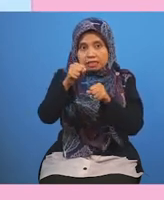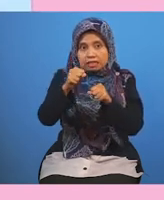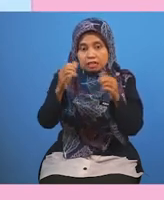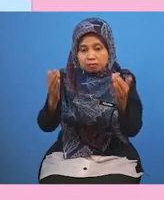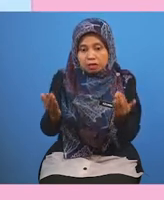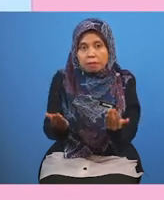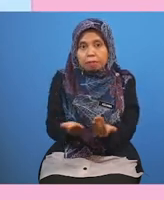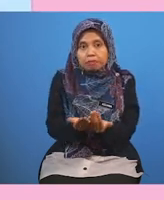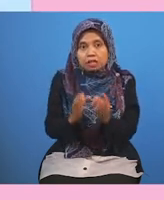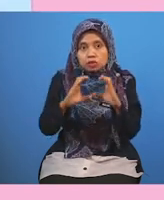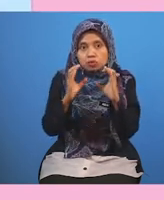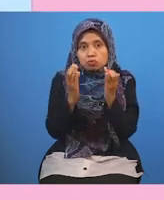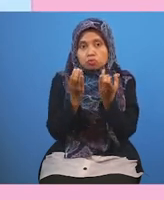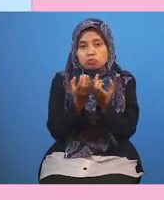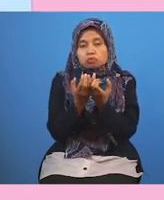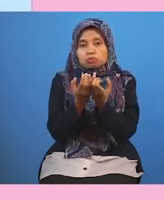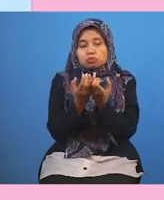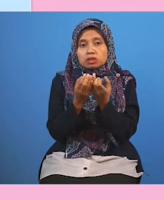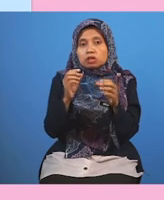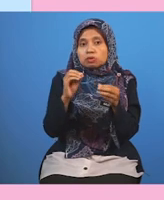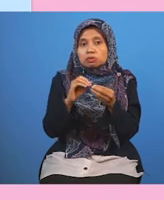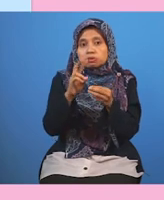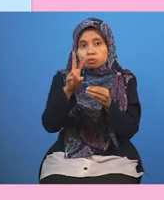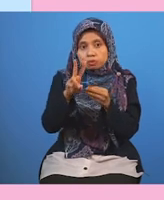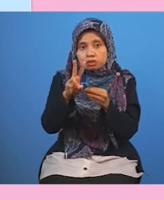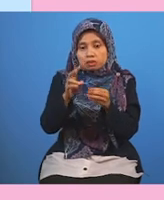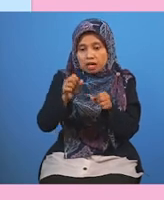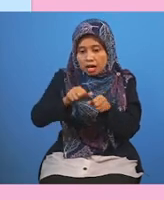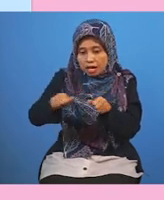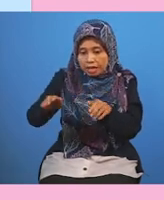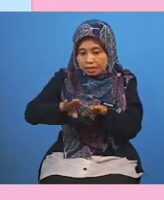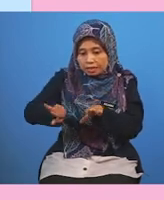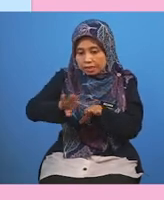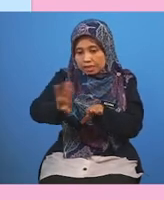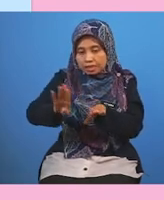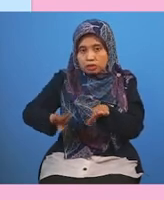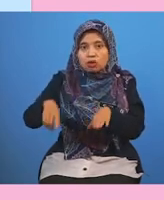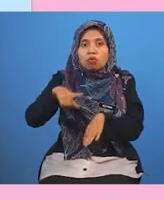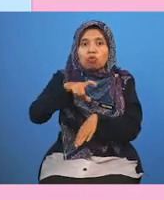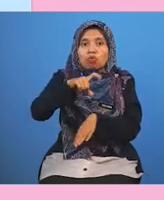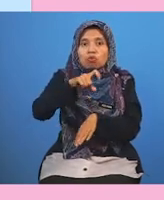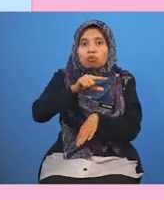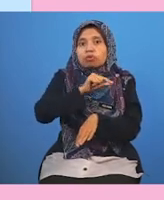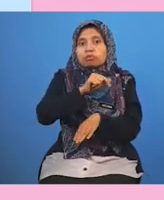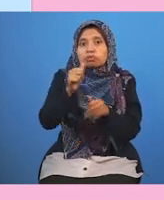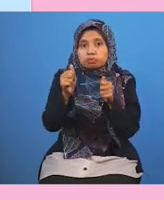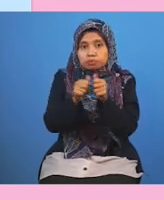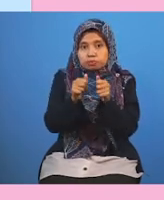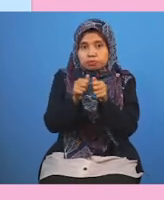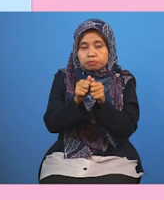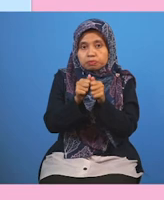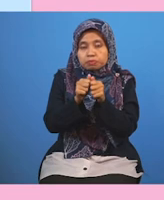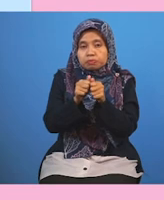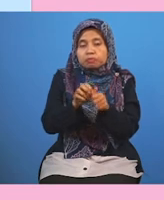sediakan bekas pengumpulan. Kedua, asingkan ulat burung dengan lapisan